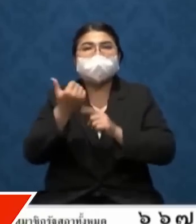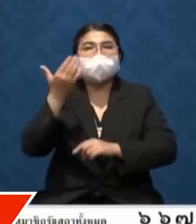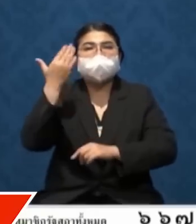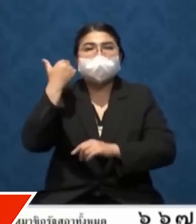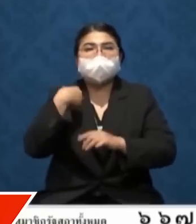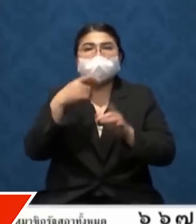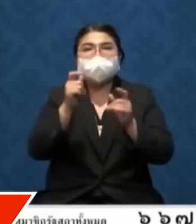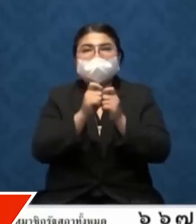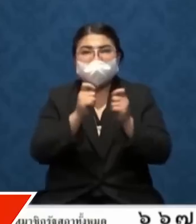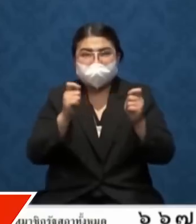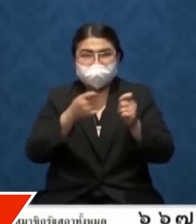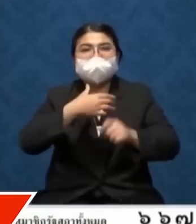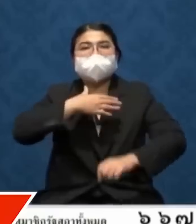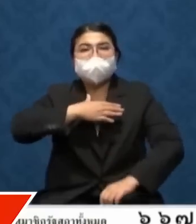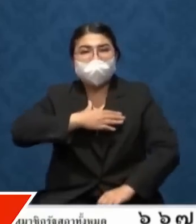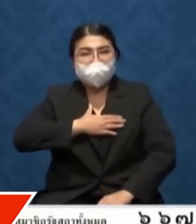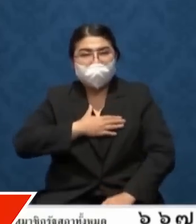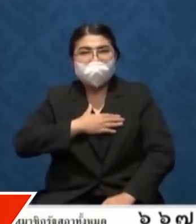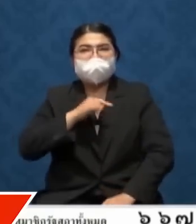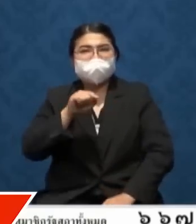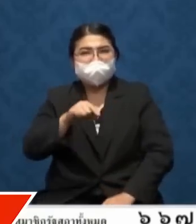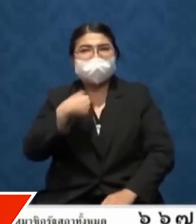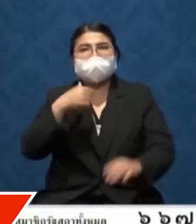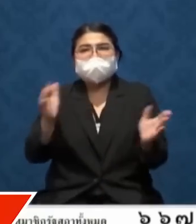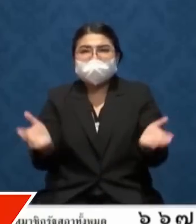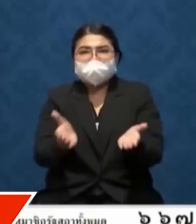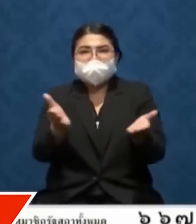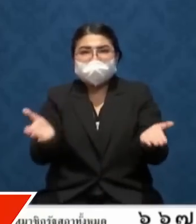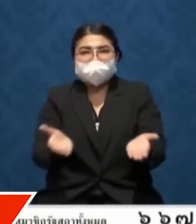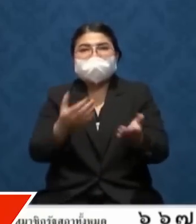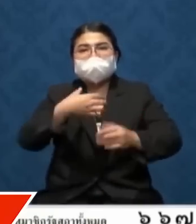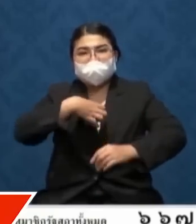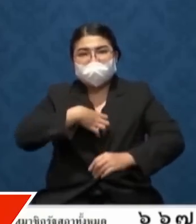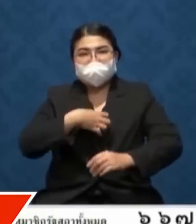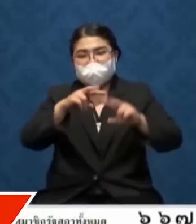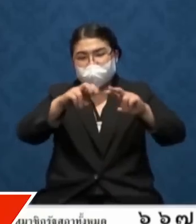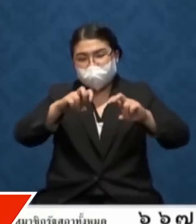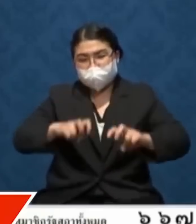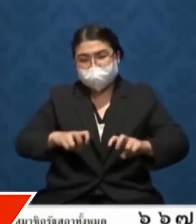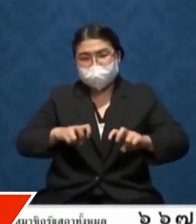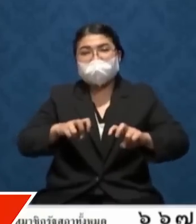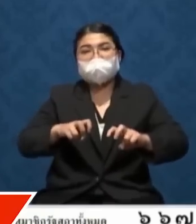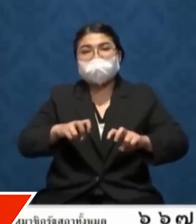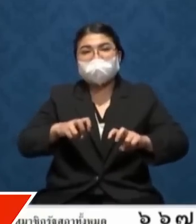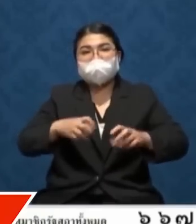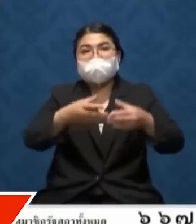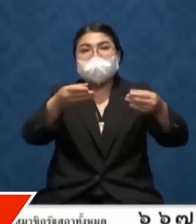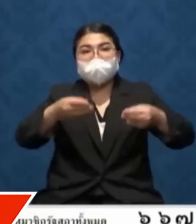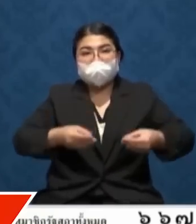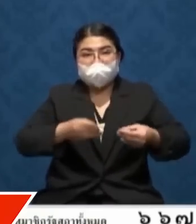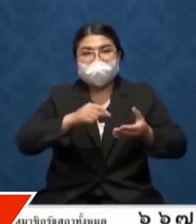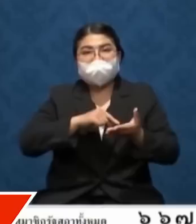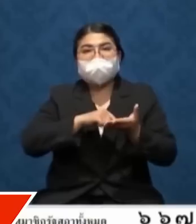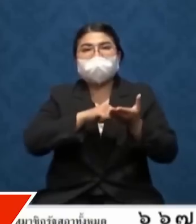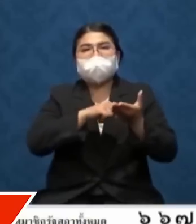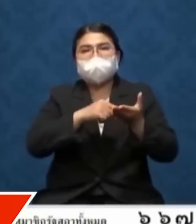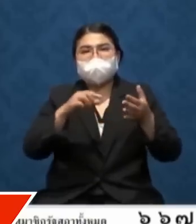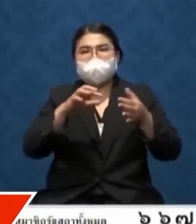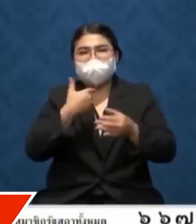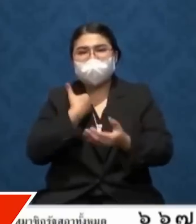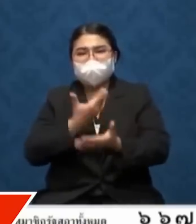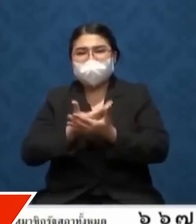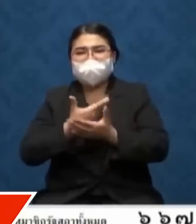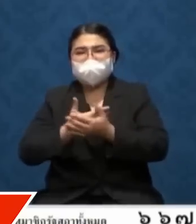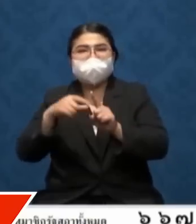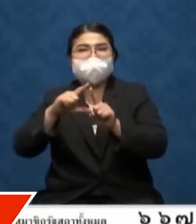กมการทปทรณแหชาติผมเปนคนหน่งที่ส่งเสริมใหมีการวิจัยกับการที่เรีกว่าเซล์็กูเลชั่นเสียงเงิเป็ร้านห